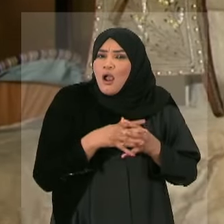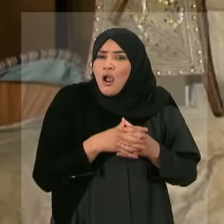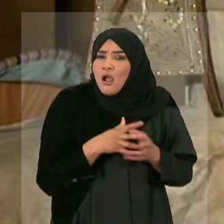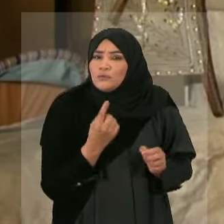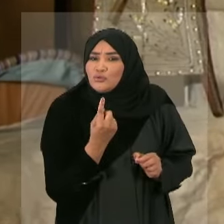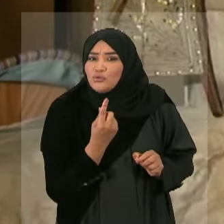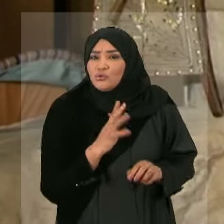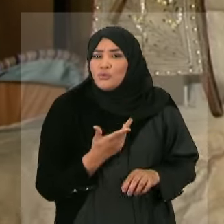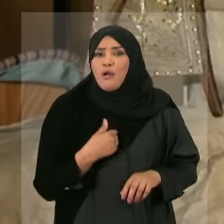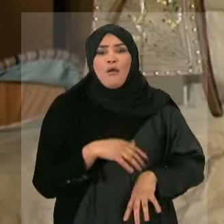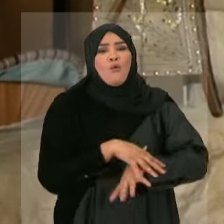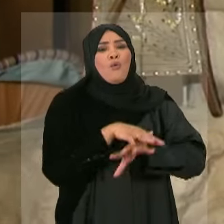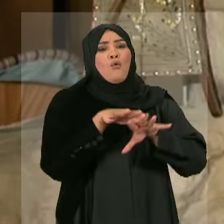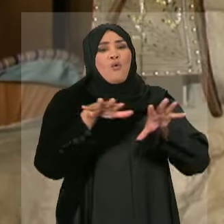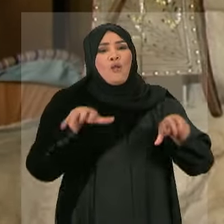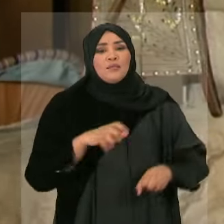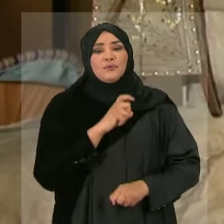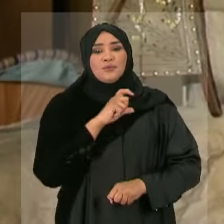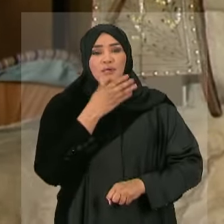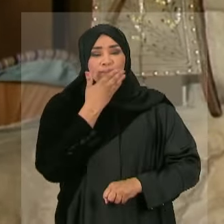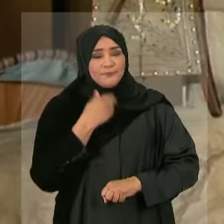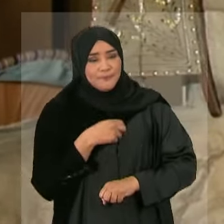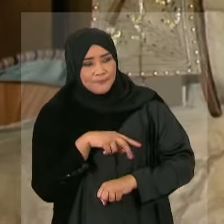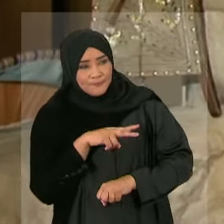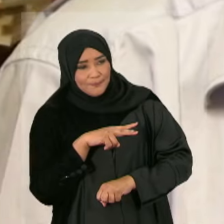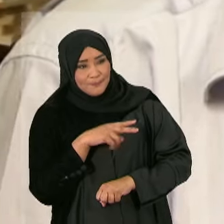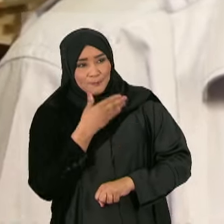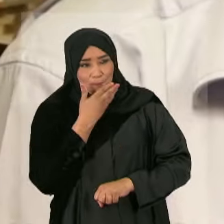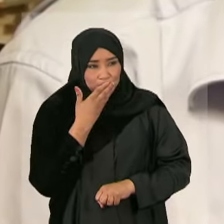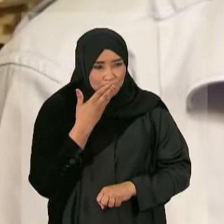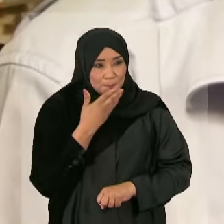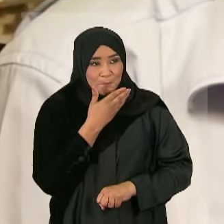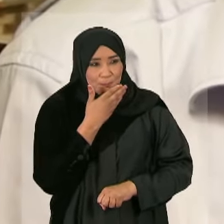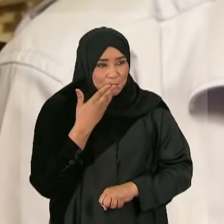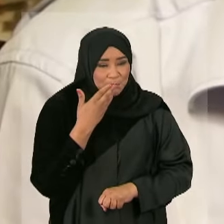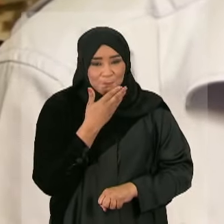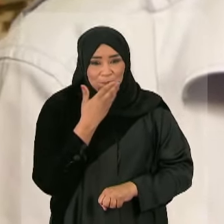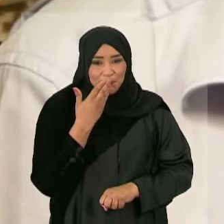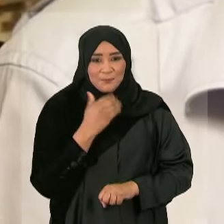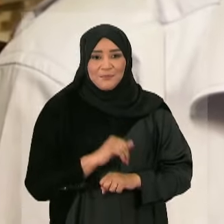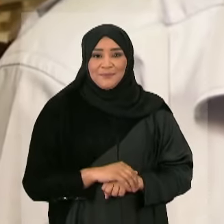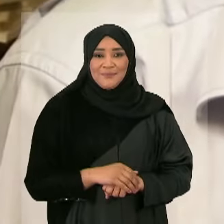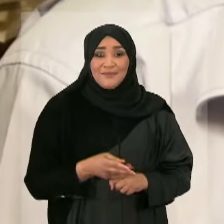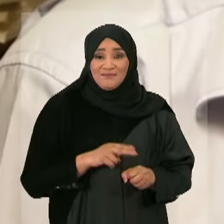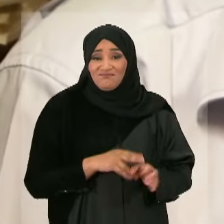واحد. كلنا بدنا نستنى الشهر عشان نرصد ونبلش نصوم. أنا بالنسبة لي فيش